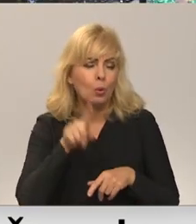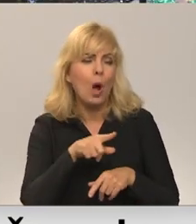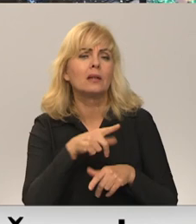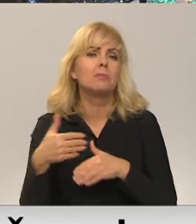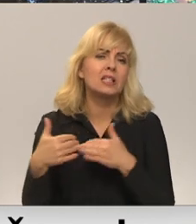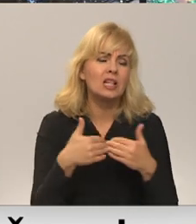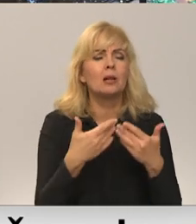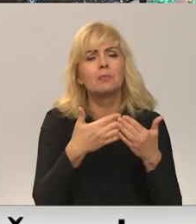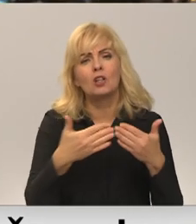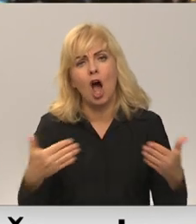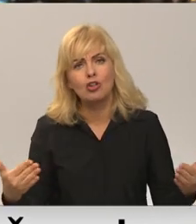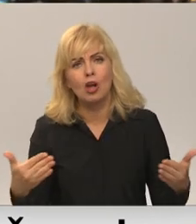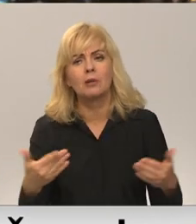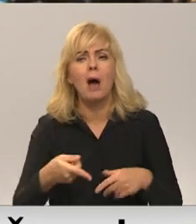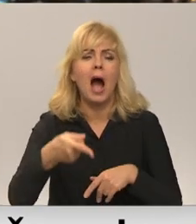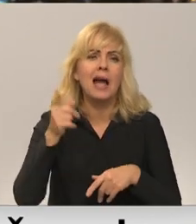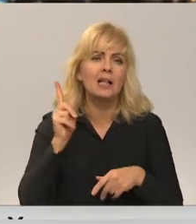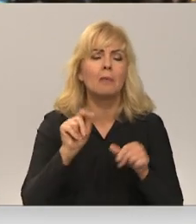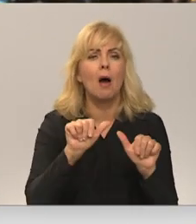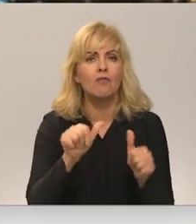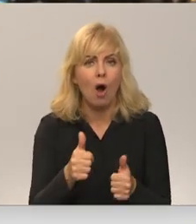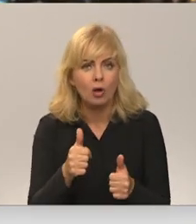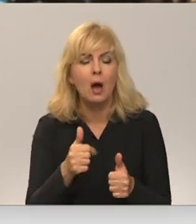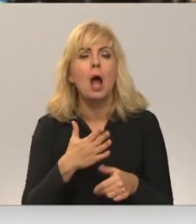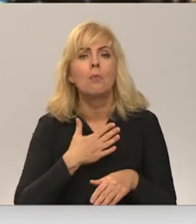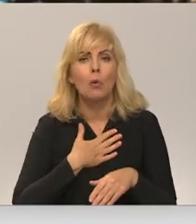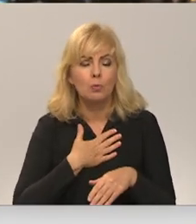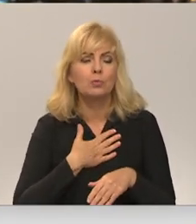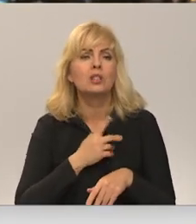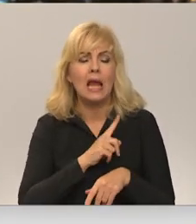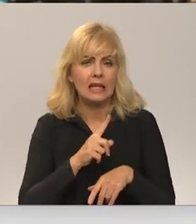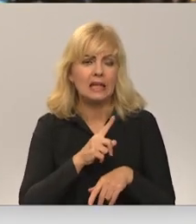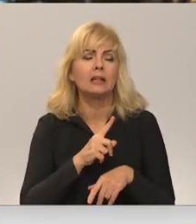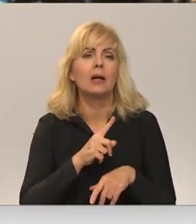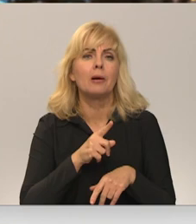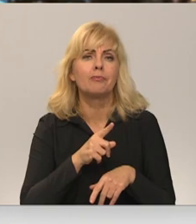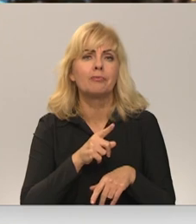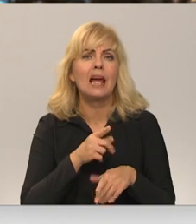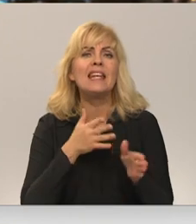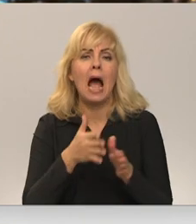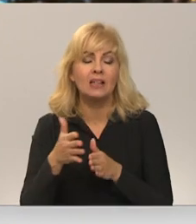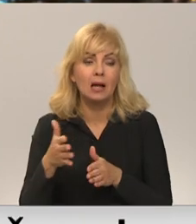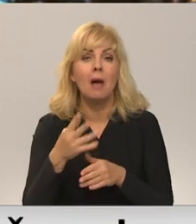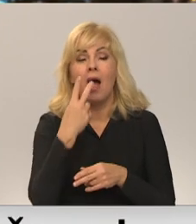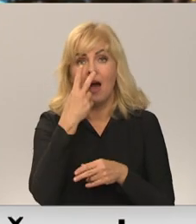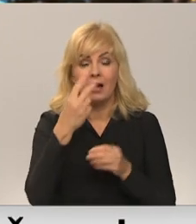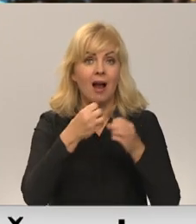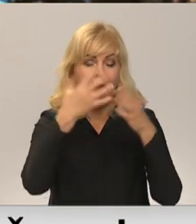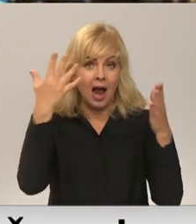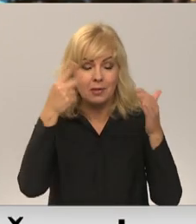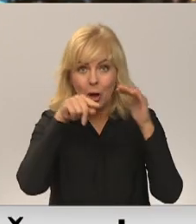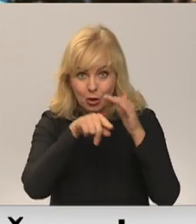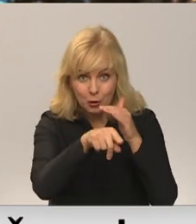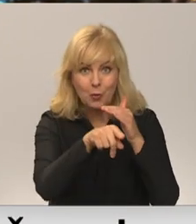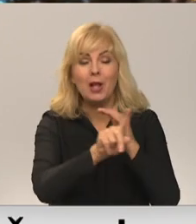ar dažādām šīm aizlieguma formām, tas mūs iespaido, bet mēs redzam, ka gaisma tuneļa galā ir, un tas